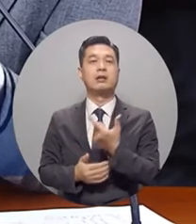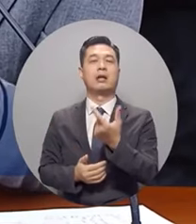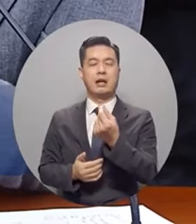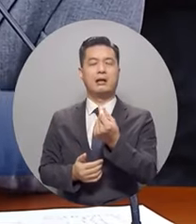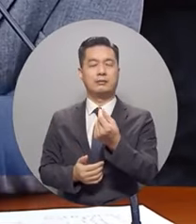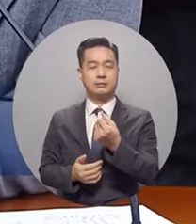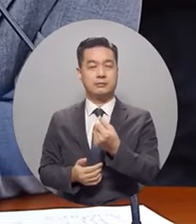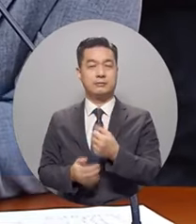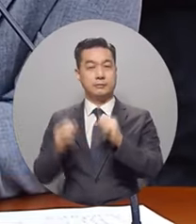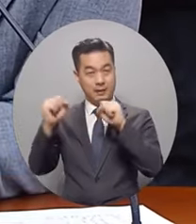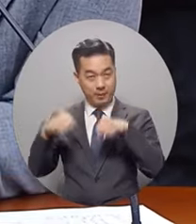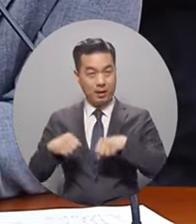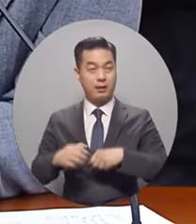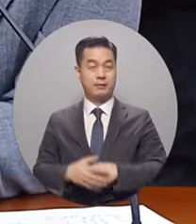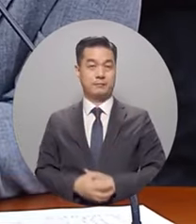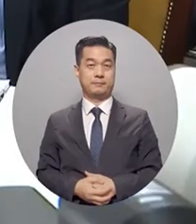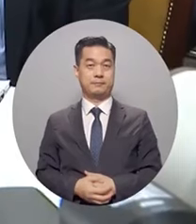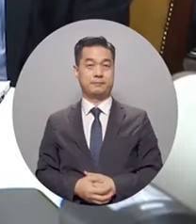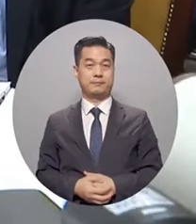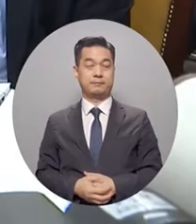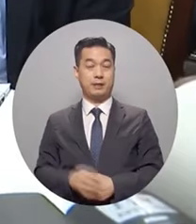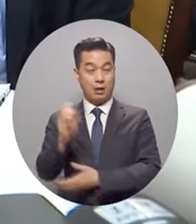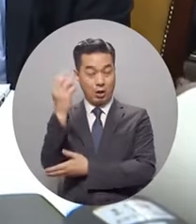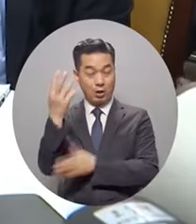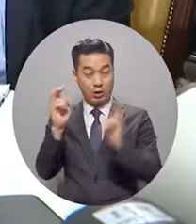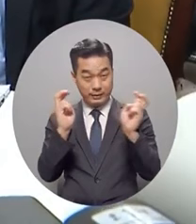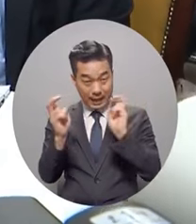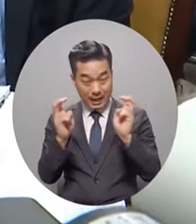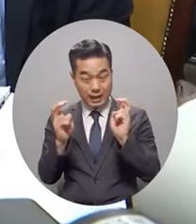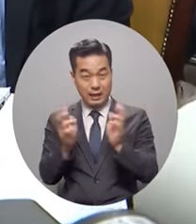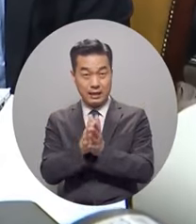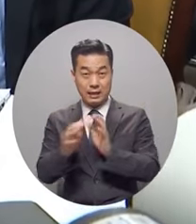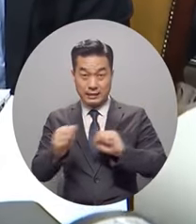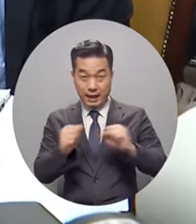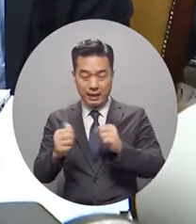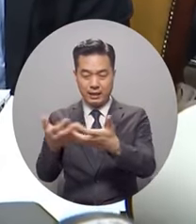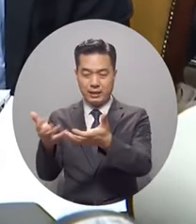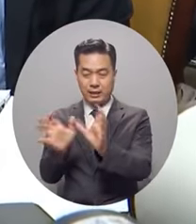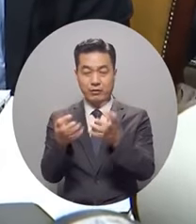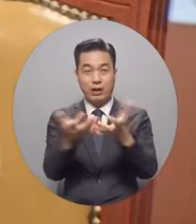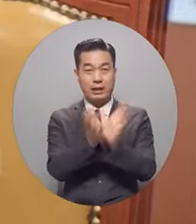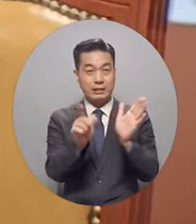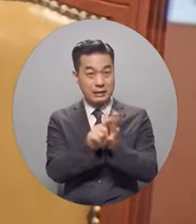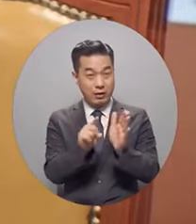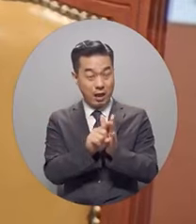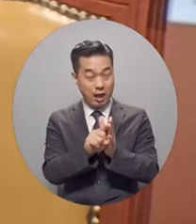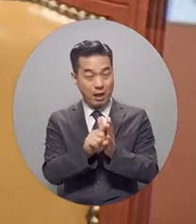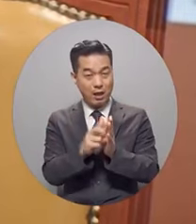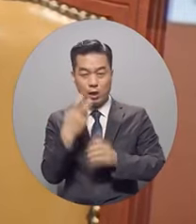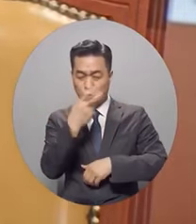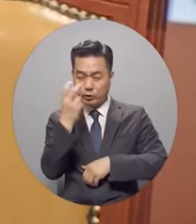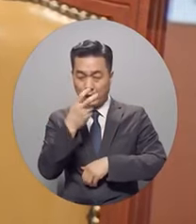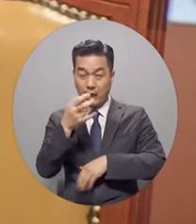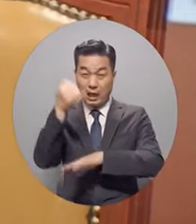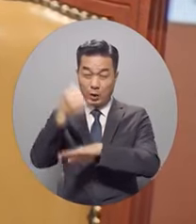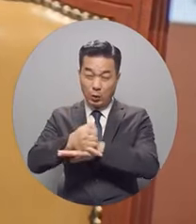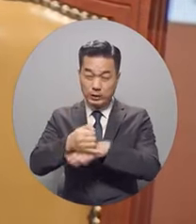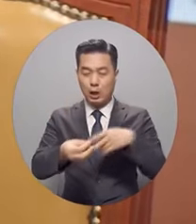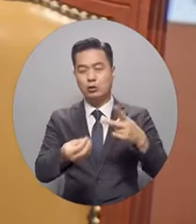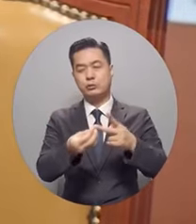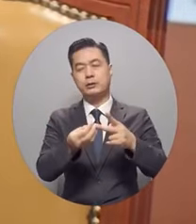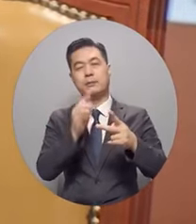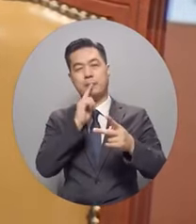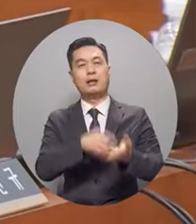그렇게 합시다. 한 언론사가 시행한 기관별 신뢰도 조사에서 방통위가 꼴찌에서 두 번째였다는